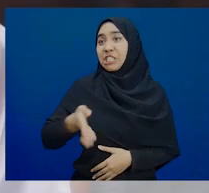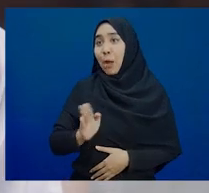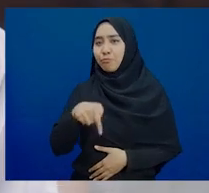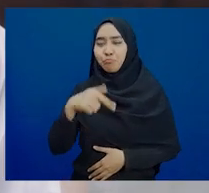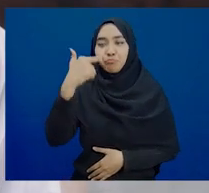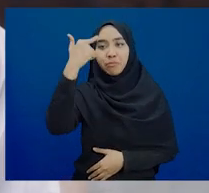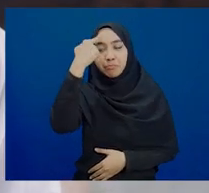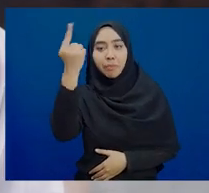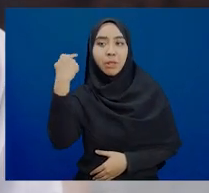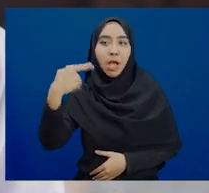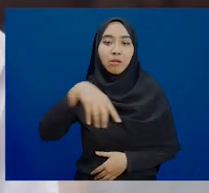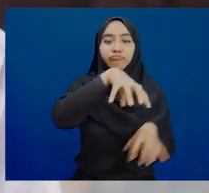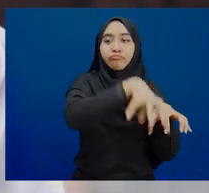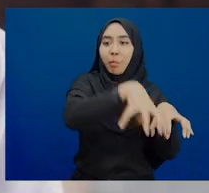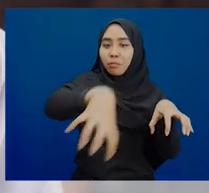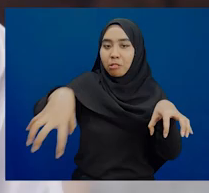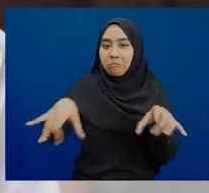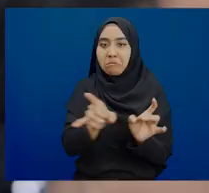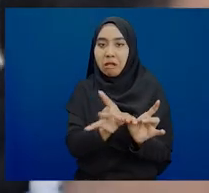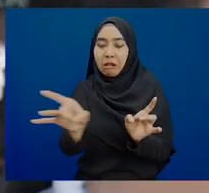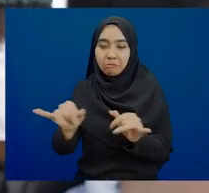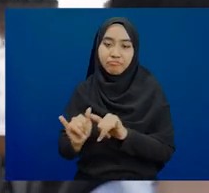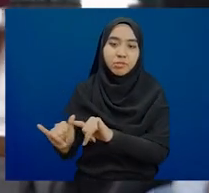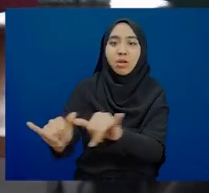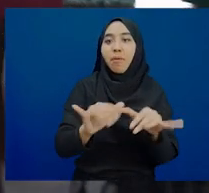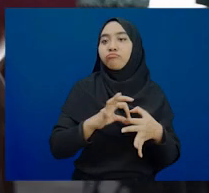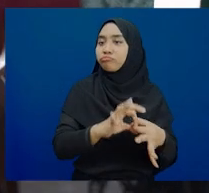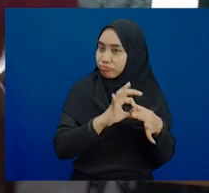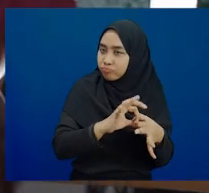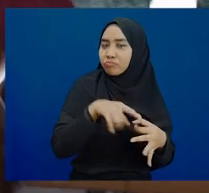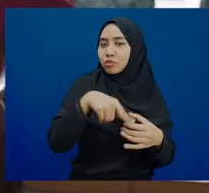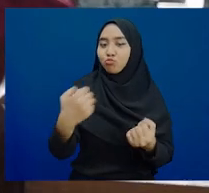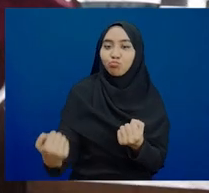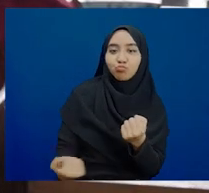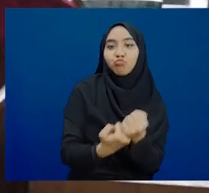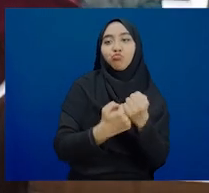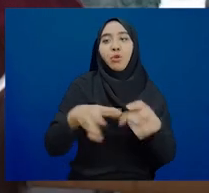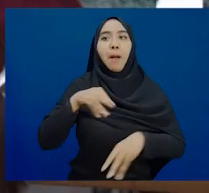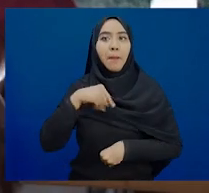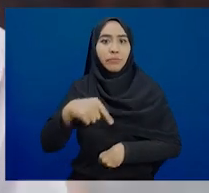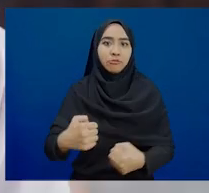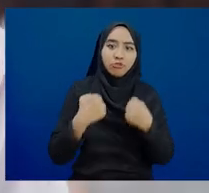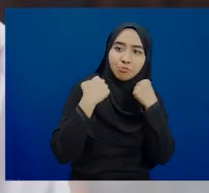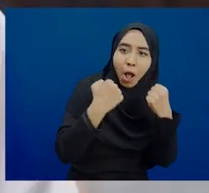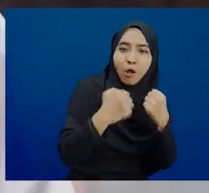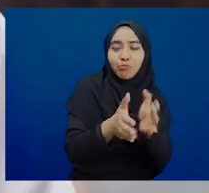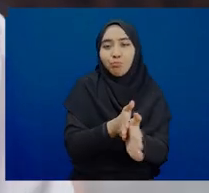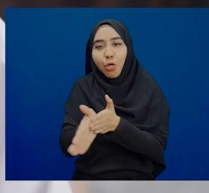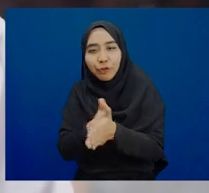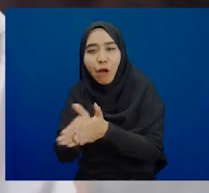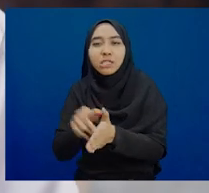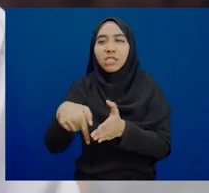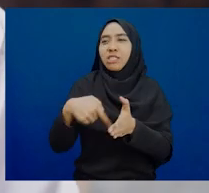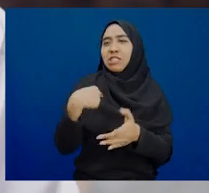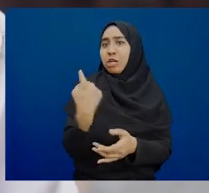sama perangkat kelurahan, terlebih Pak kami tua welcome, rangkul yo, enak memberi support dan memberi semangat. Ya kita sebagai anggota